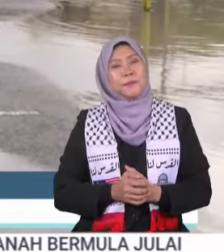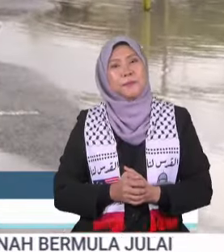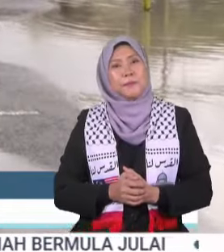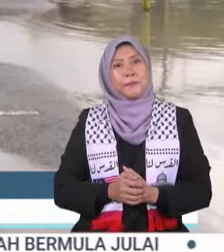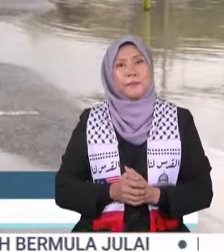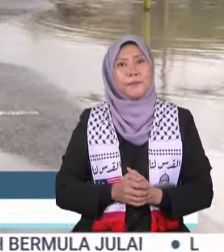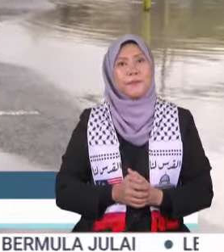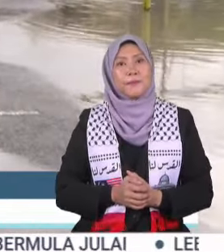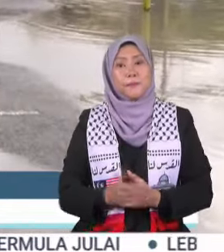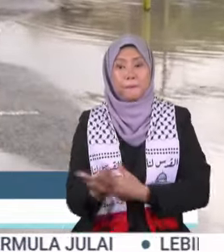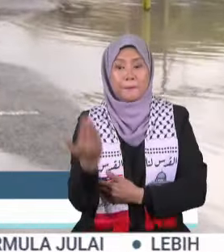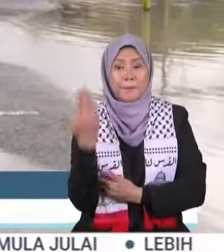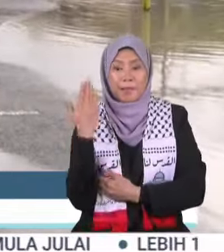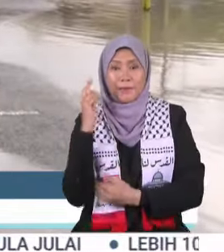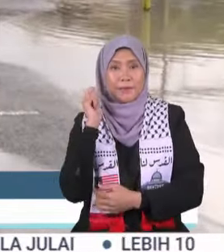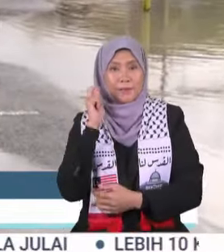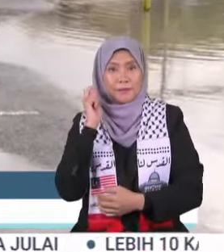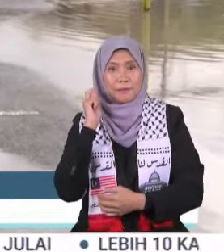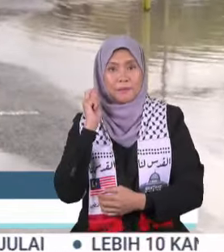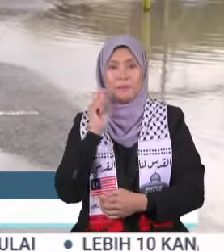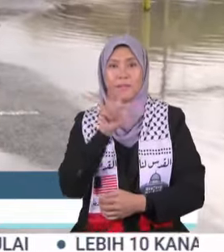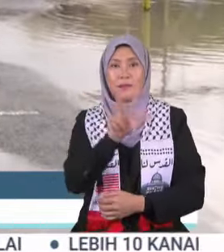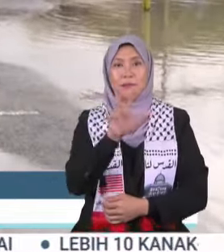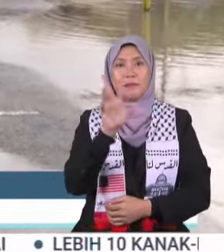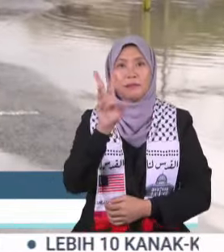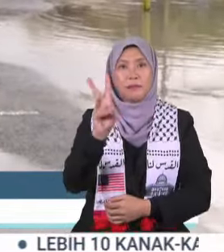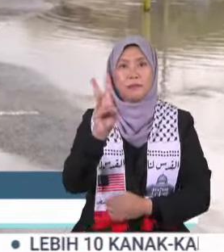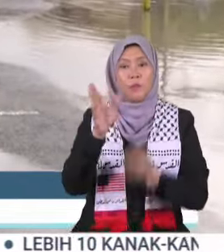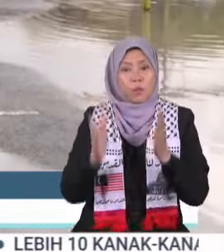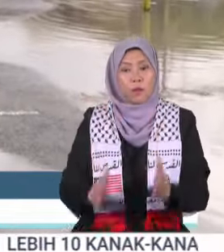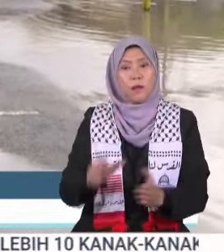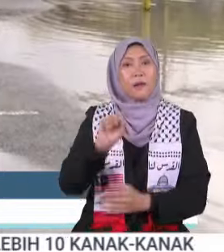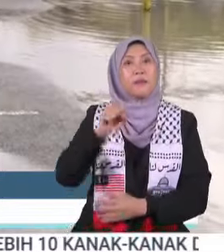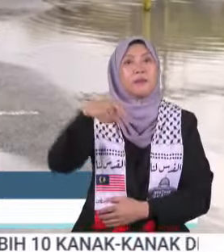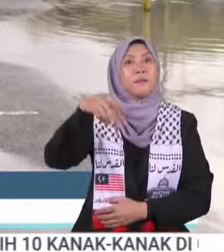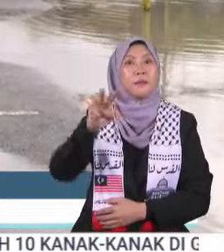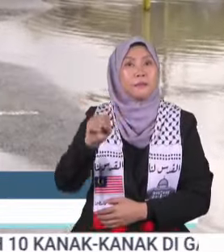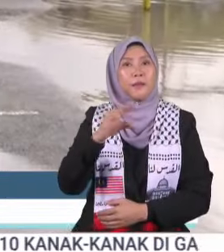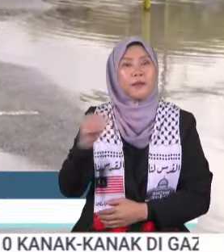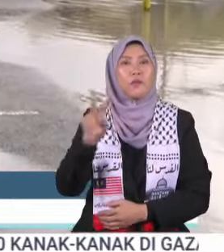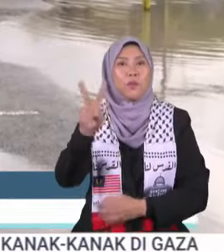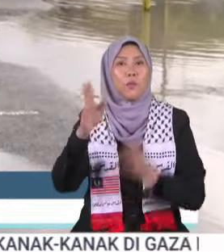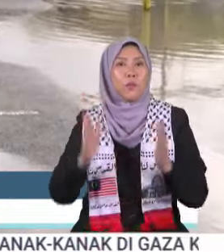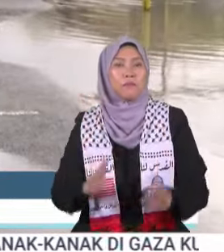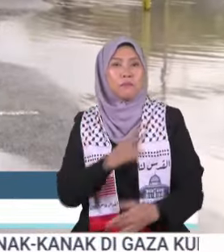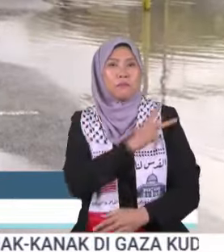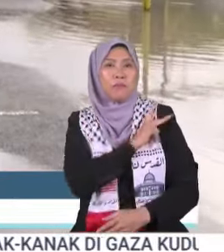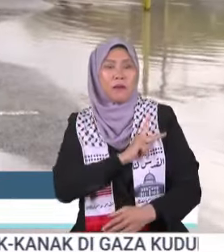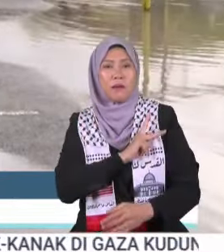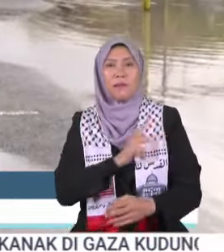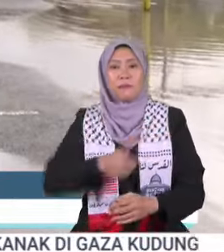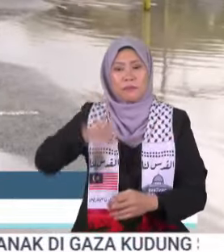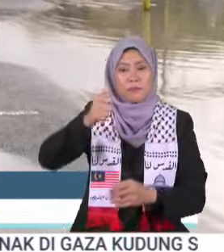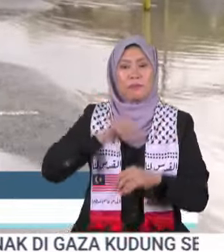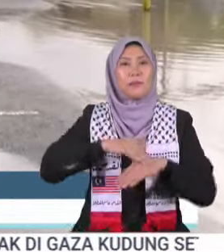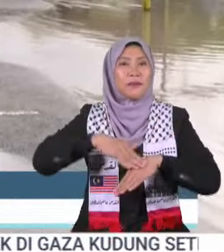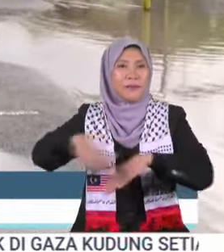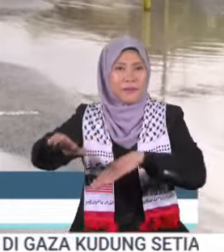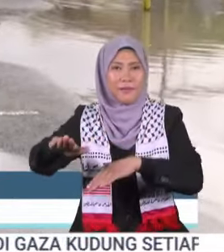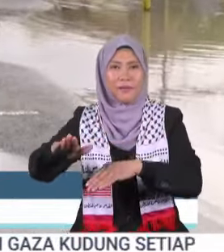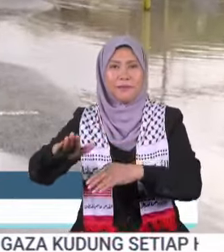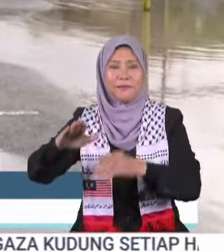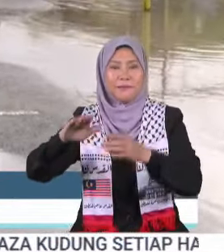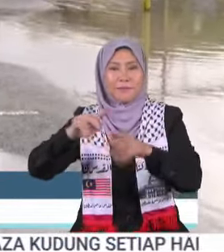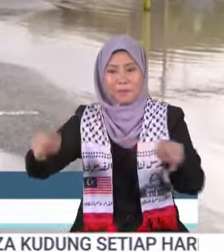pada sebelah pagi tadi 36 calon SPM dan dua pengawas peperiksaan dihantar ke pusat peperiksaan